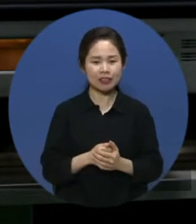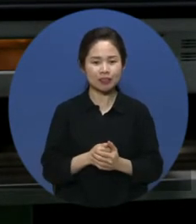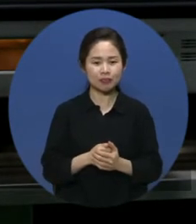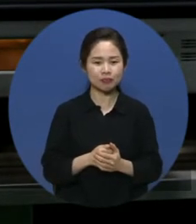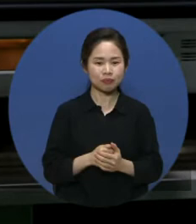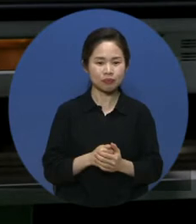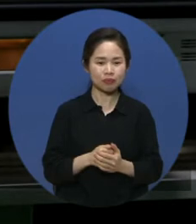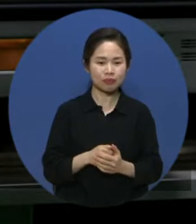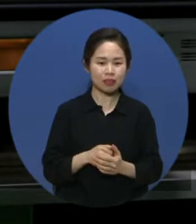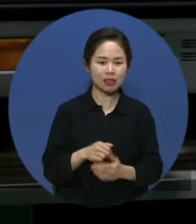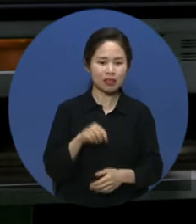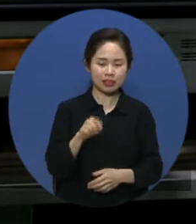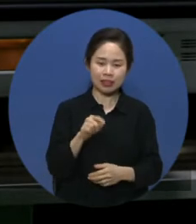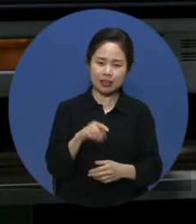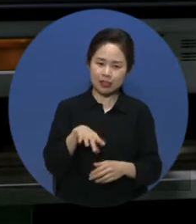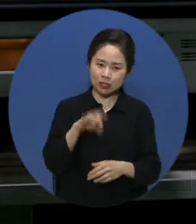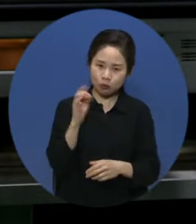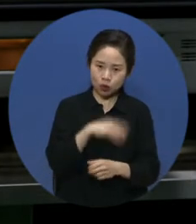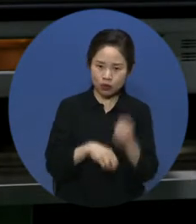친구들이 장점이라고 봅니다.